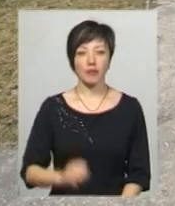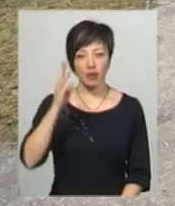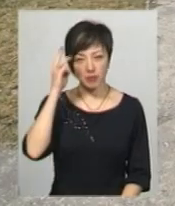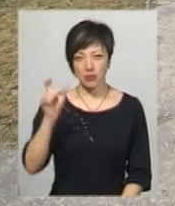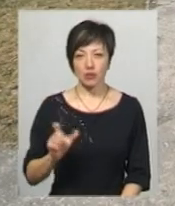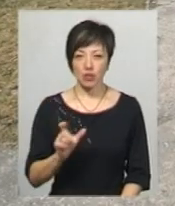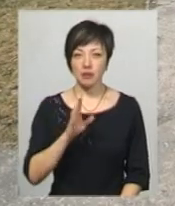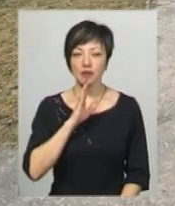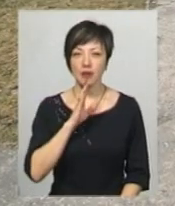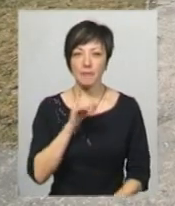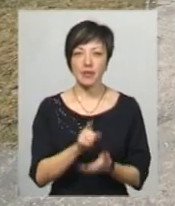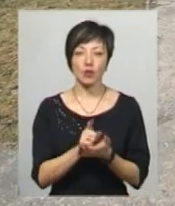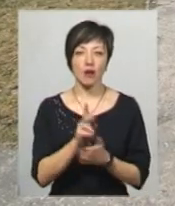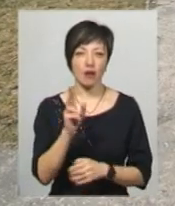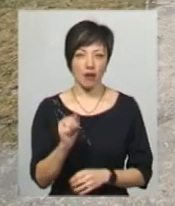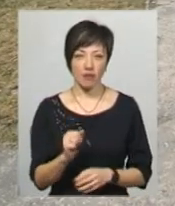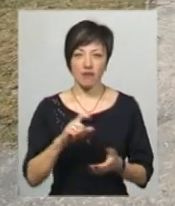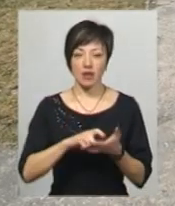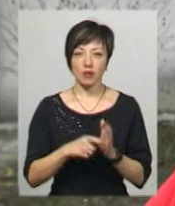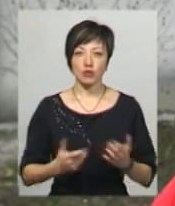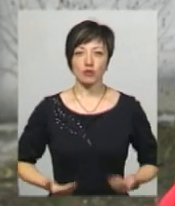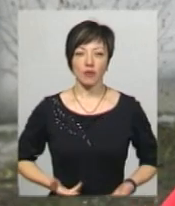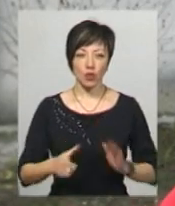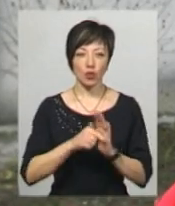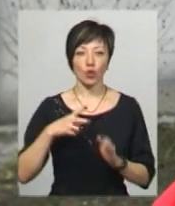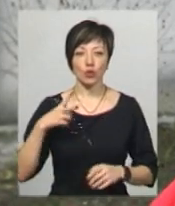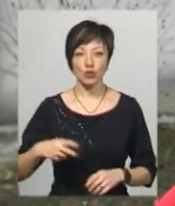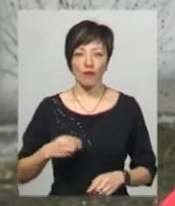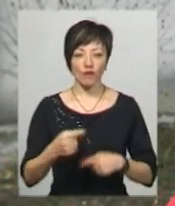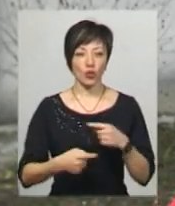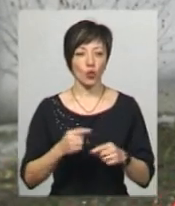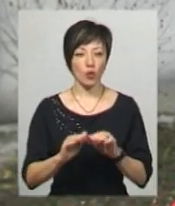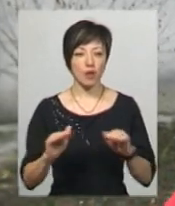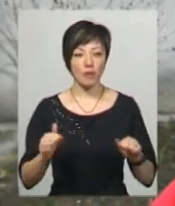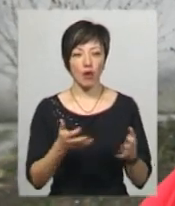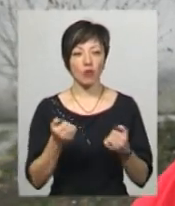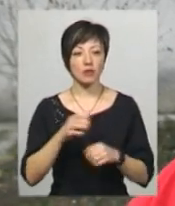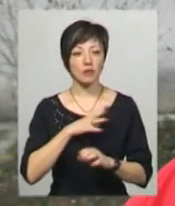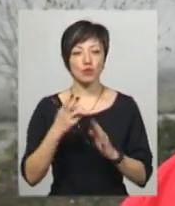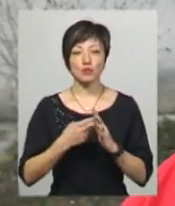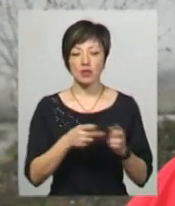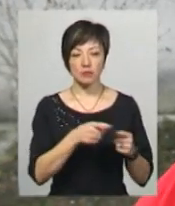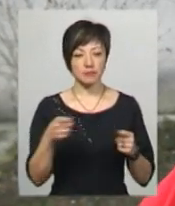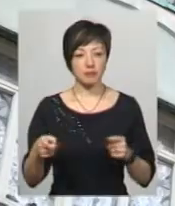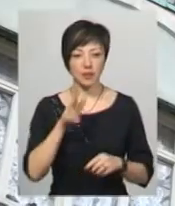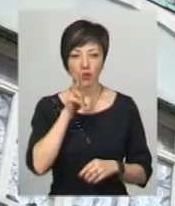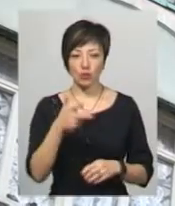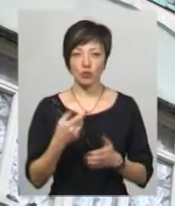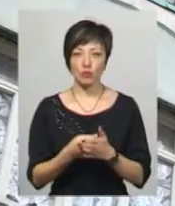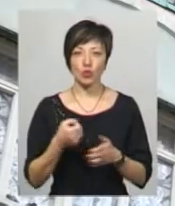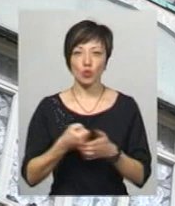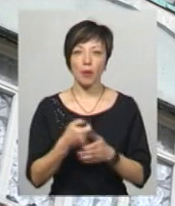Хмельничанка Ольга Березюк – пенсіонерка. В квартирі проживає з дочкою та внуками. Отримувала субсидію впродовж 3 років на суму